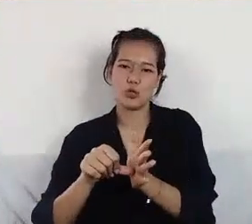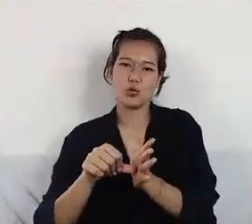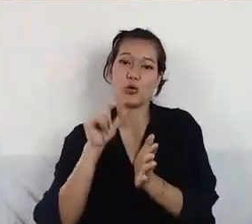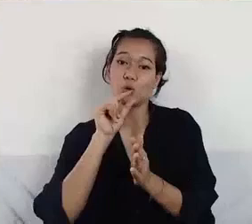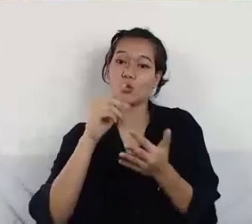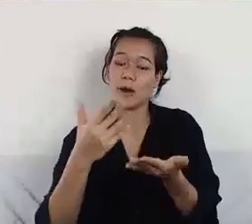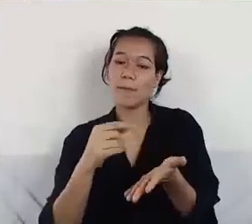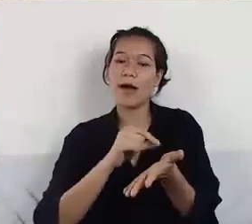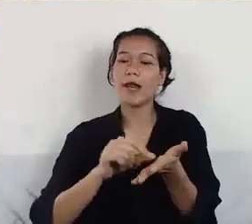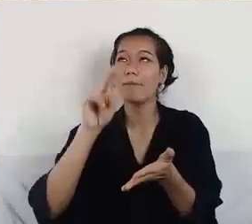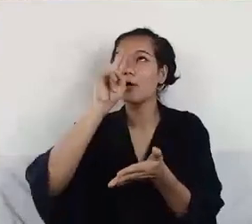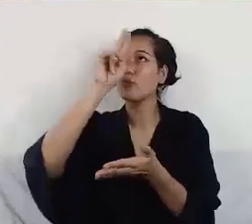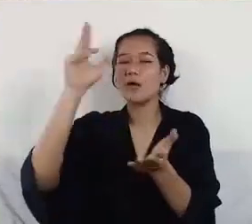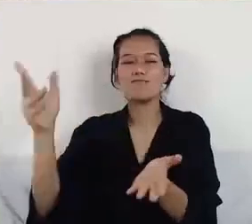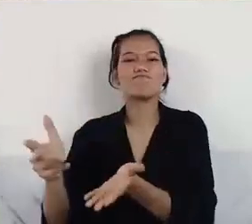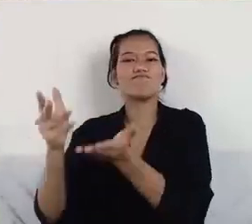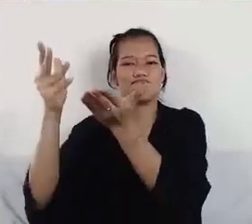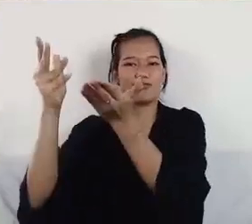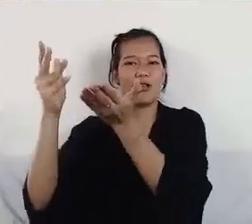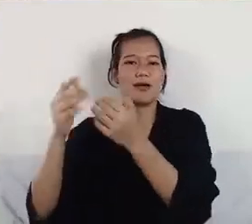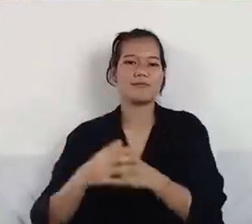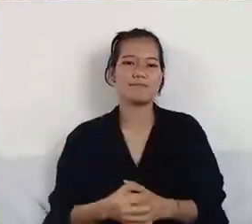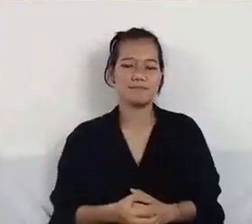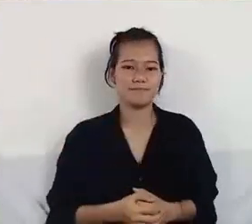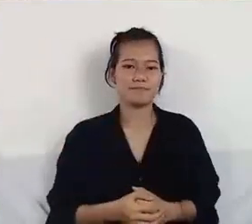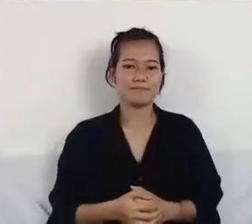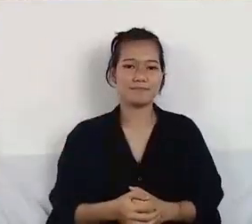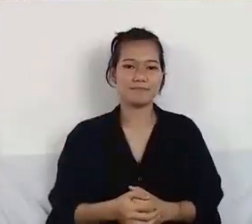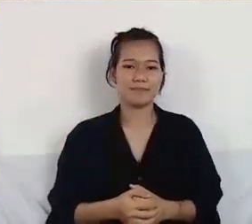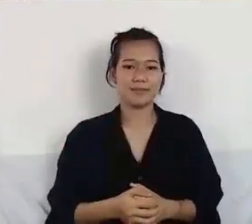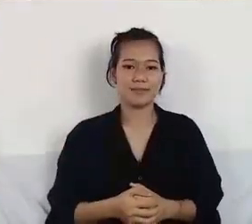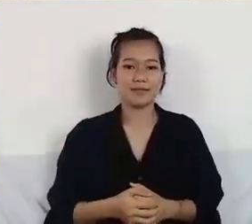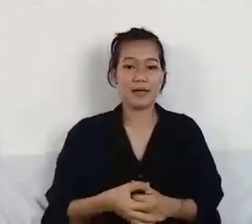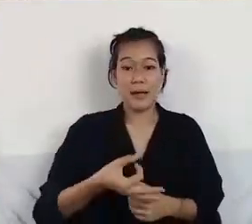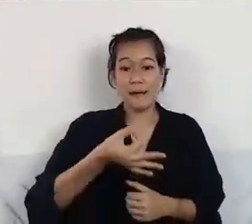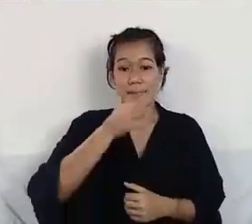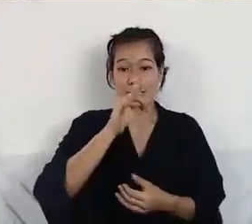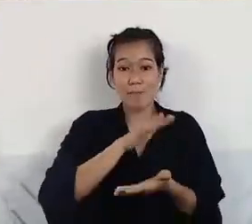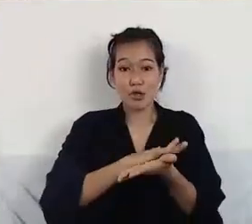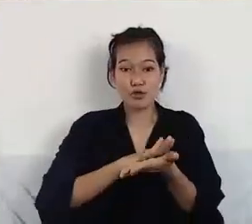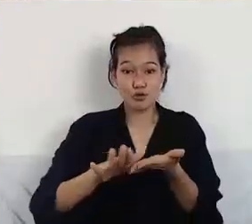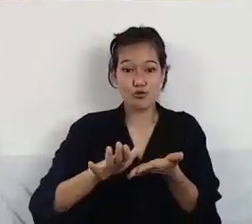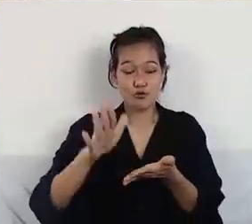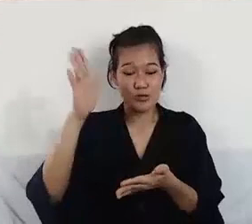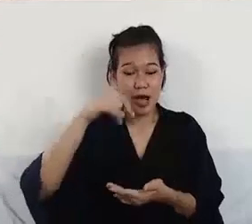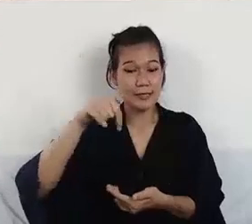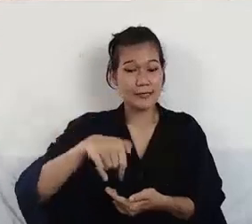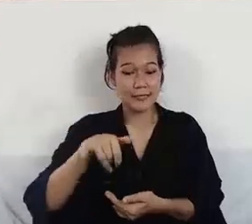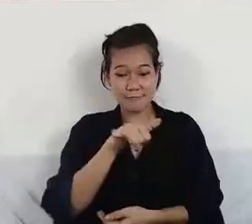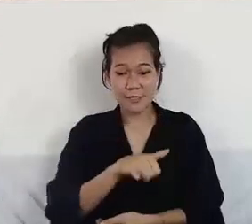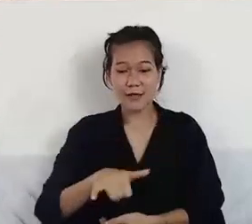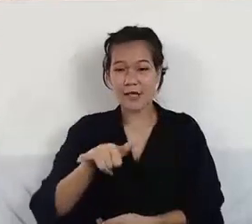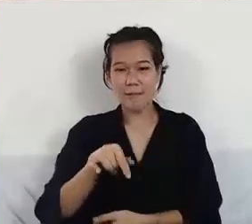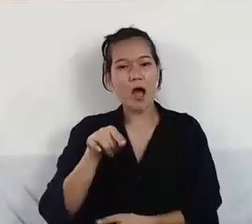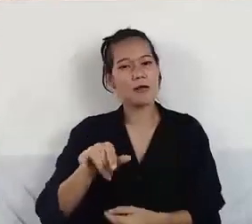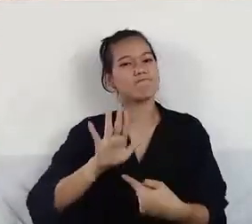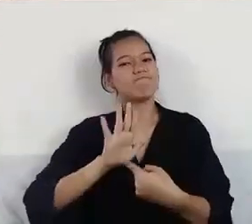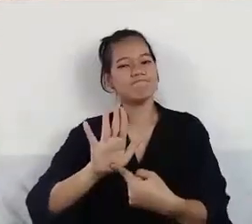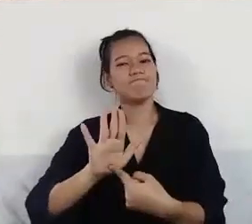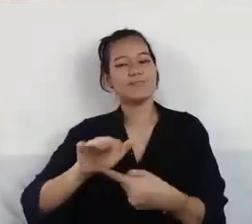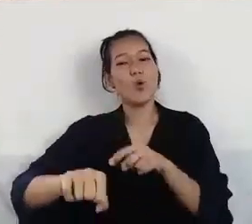Tuhan dimuliakan. Perjamuan kudus yang akan kita rayakan bersama-sama juga menjadi sebuah